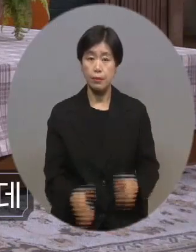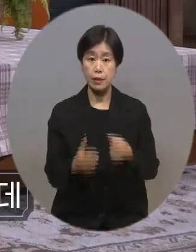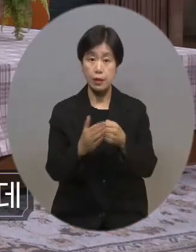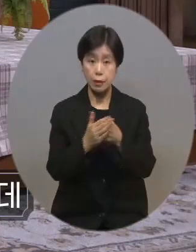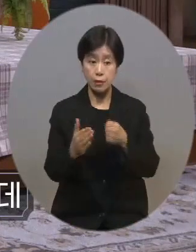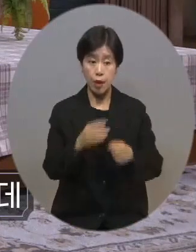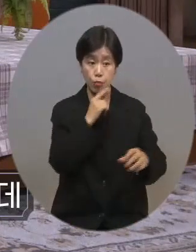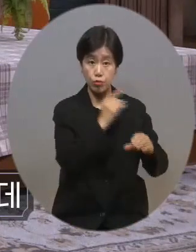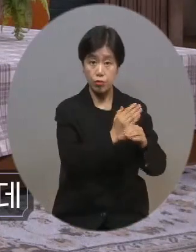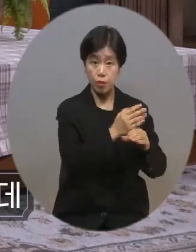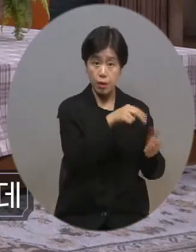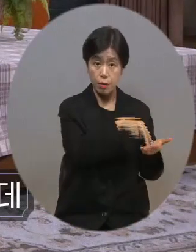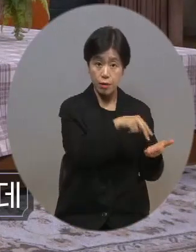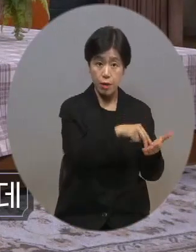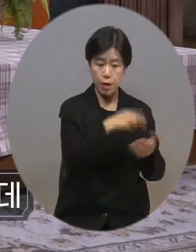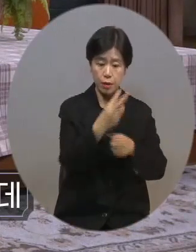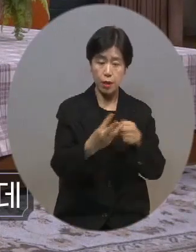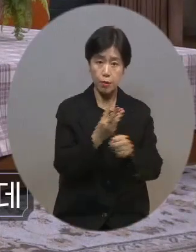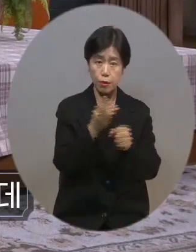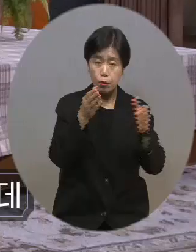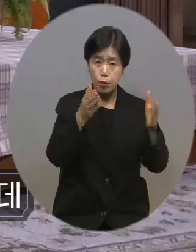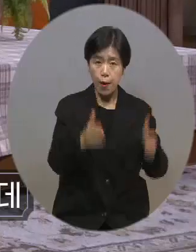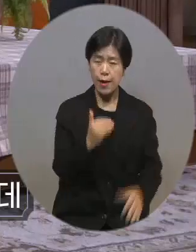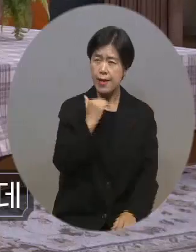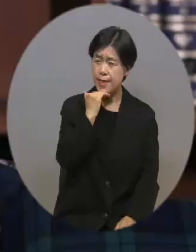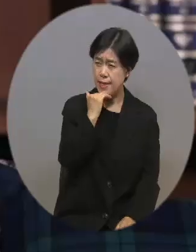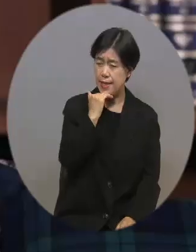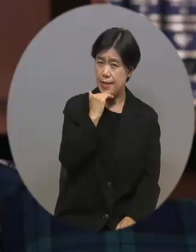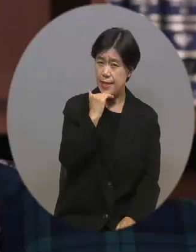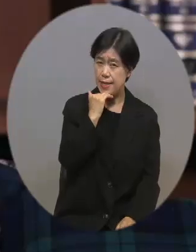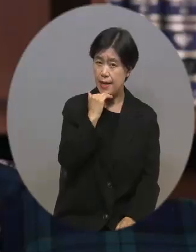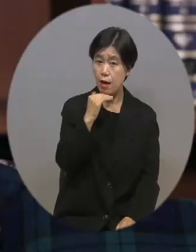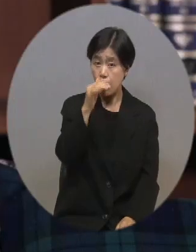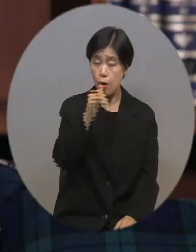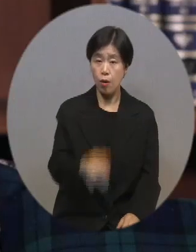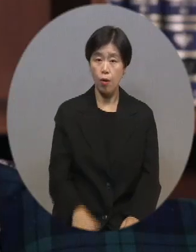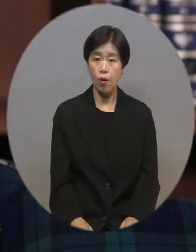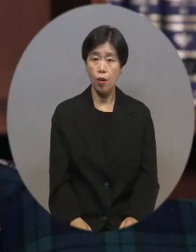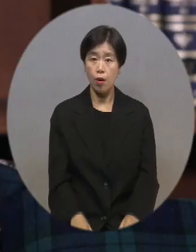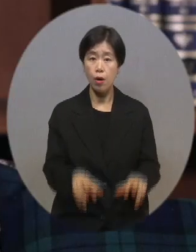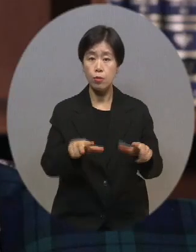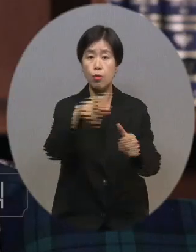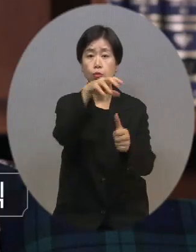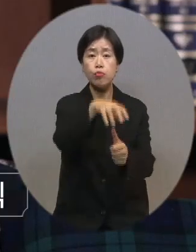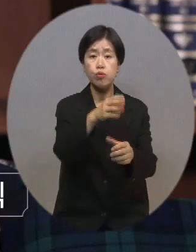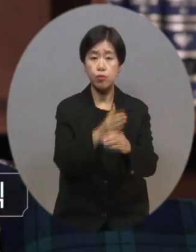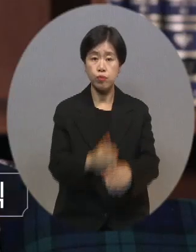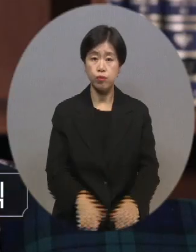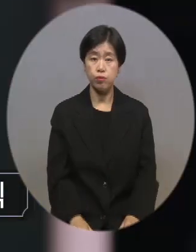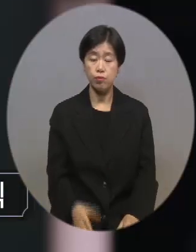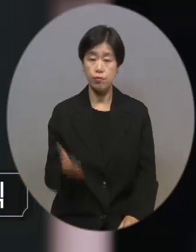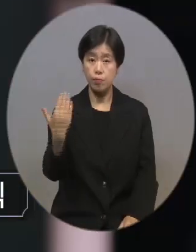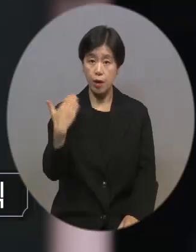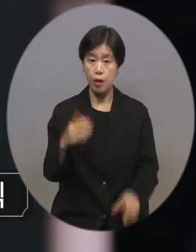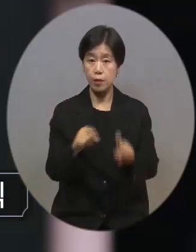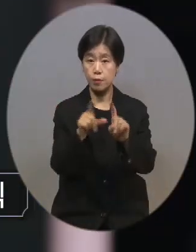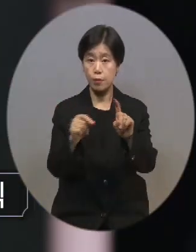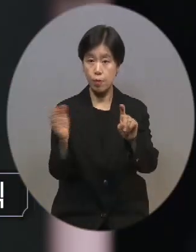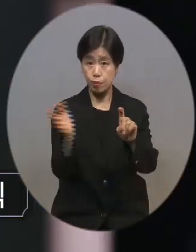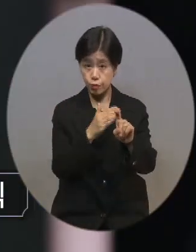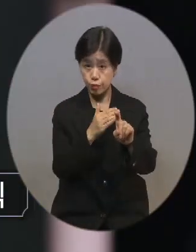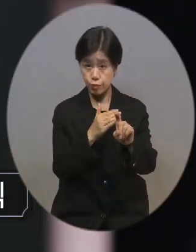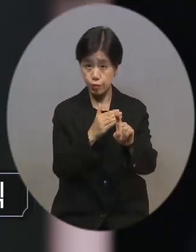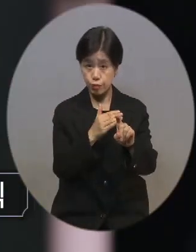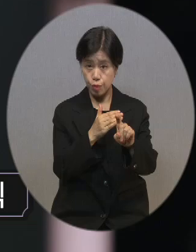대기를 하고 있었던 2,000명 정도가 지금 구금이 되어 있는데 지난 11월부터